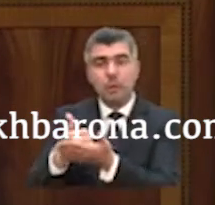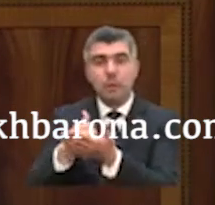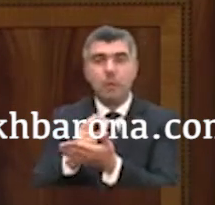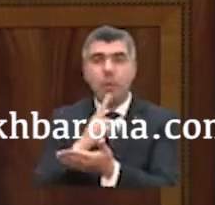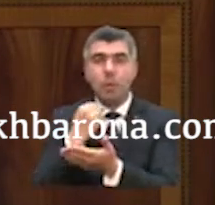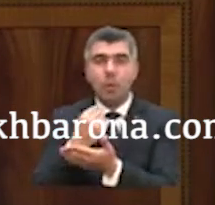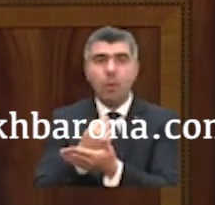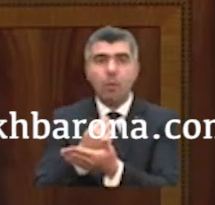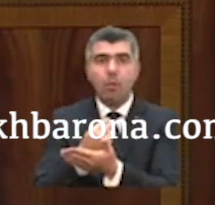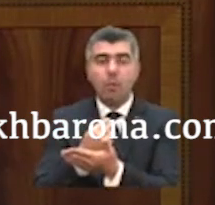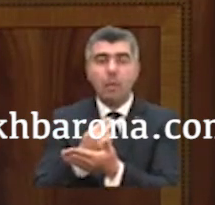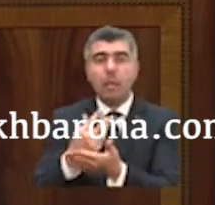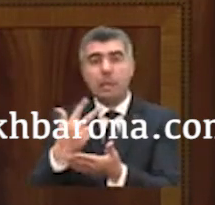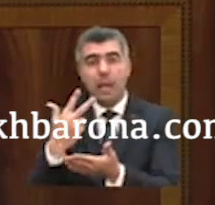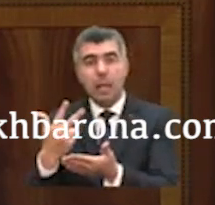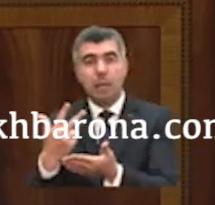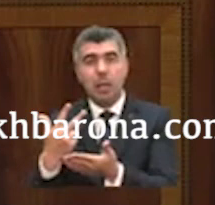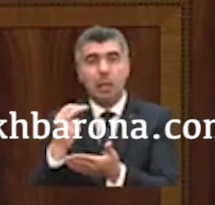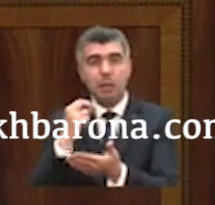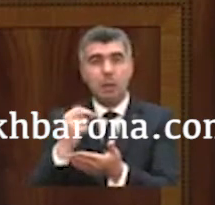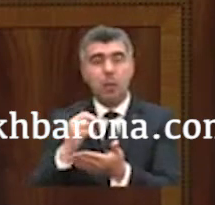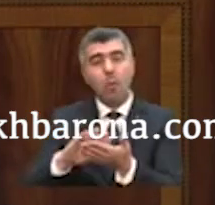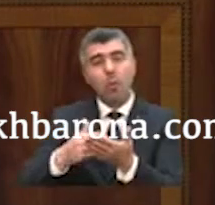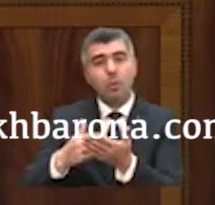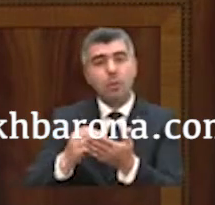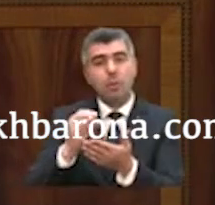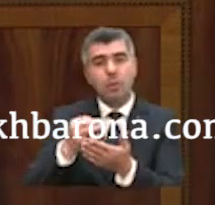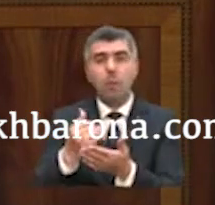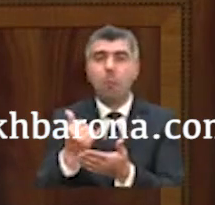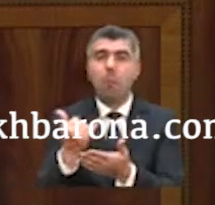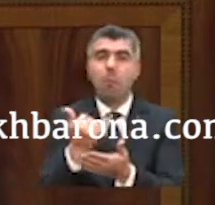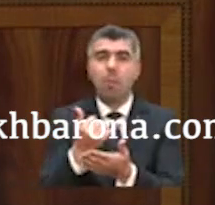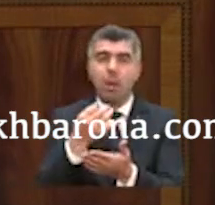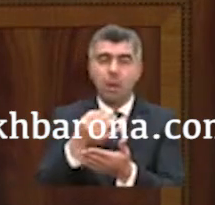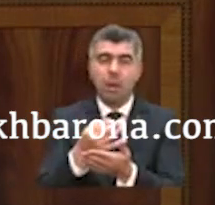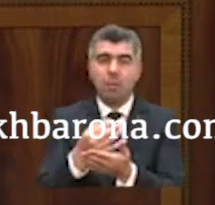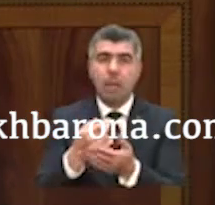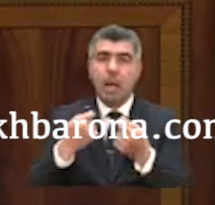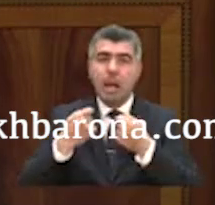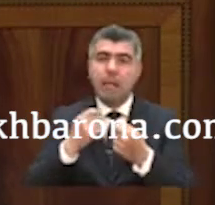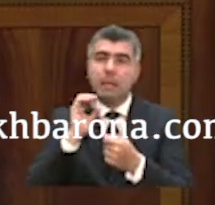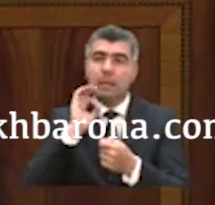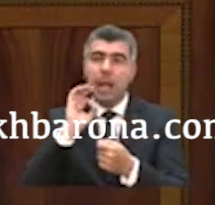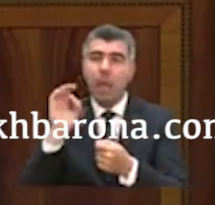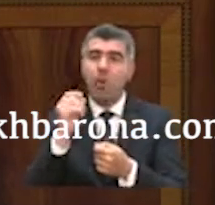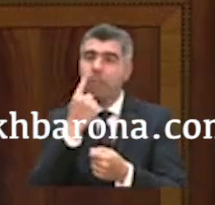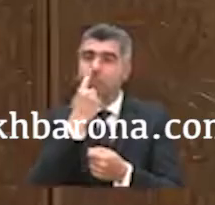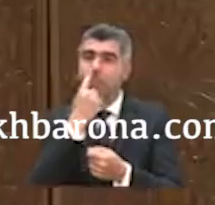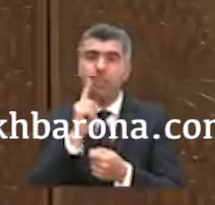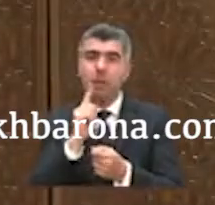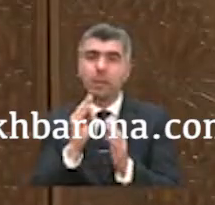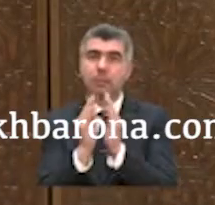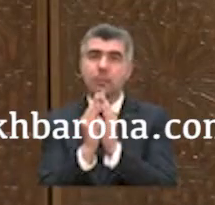أنا أتفق مع الرئيس ديالك وأجي أتذكر معايا، أنا ما نظنش أن الرئيس ديالك السي بوانو غادي يبغي. ها